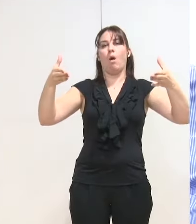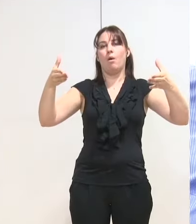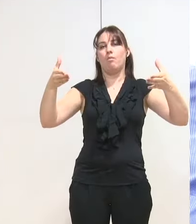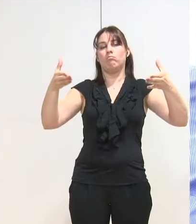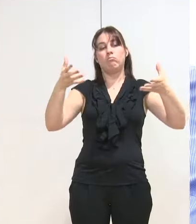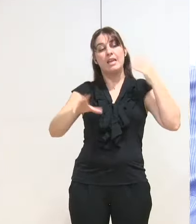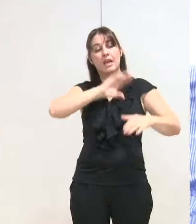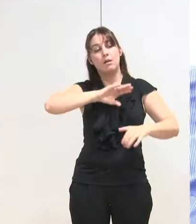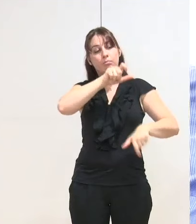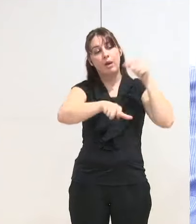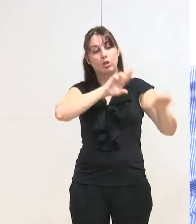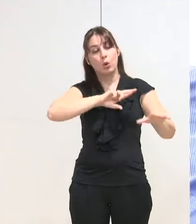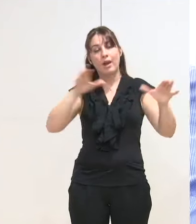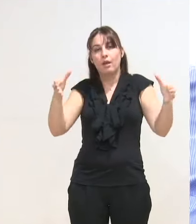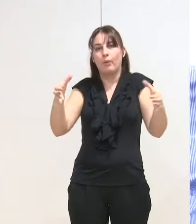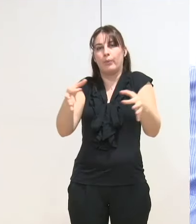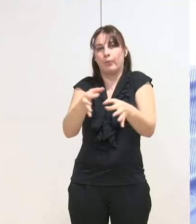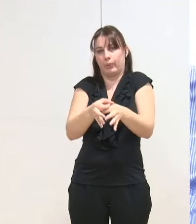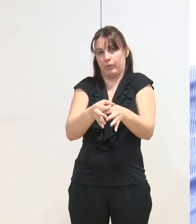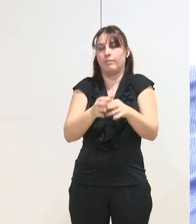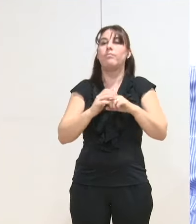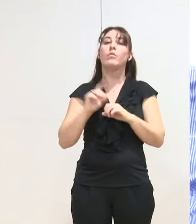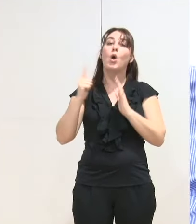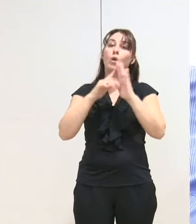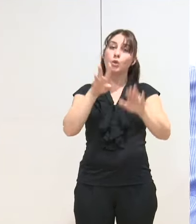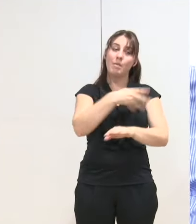or entre 2014 et